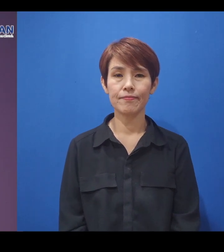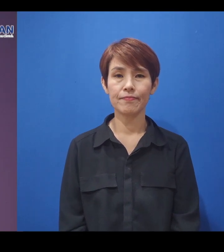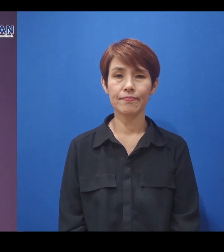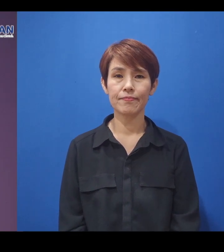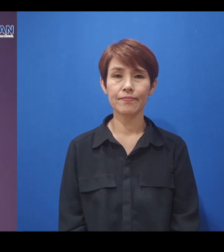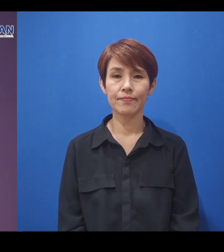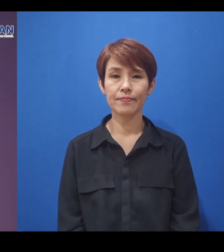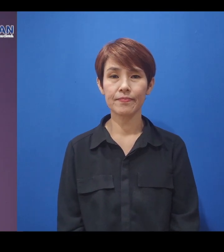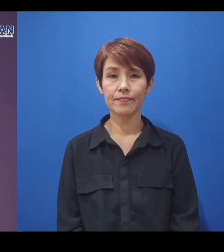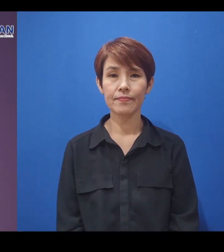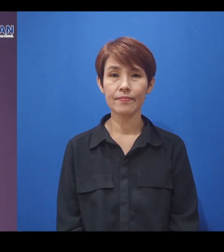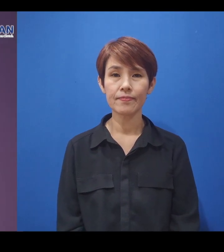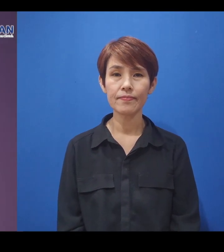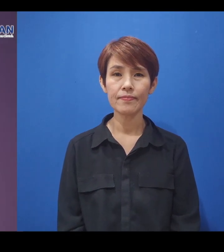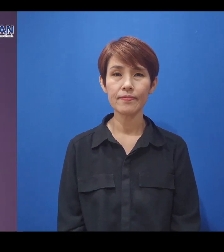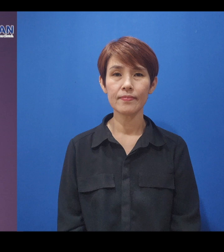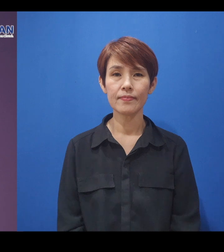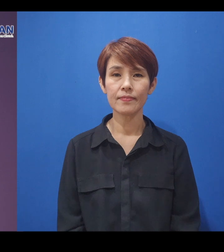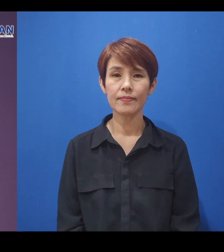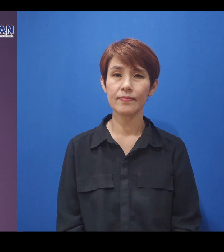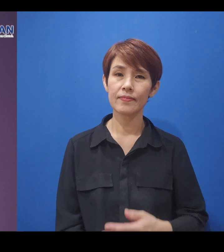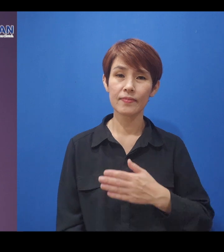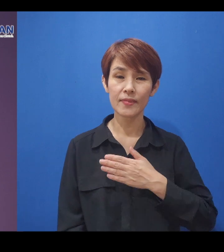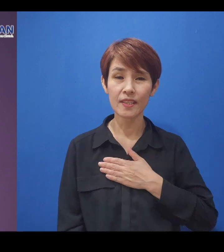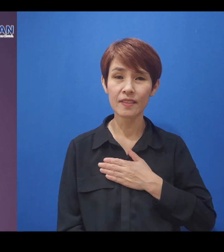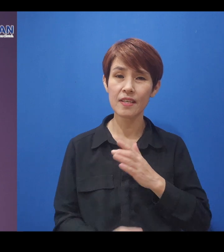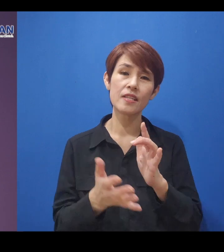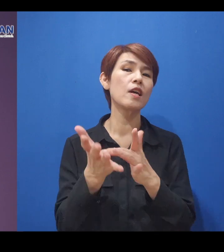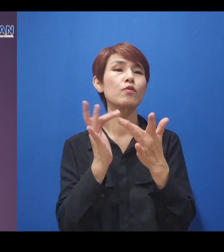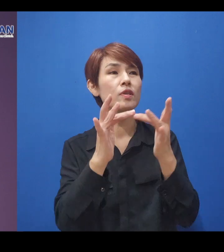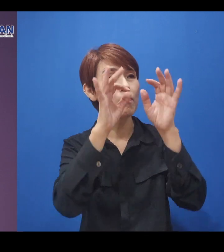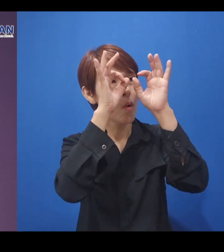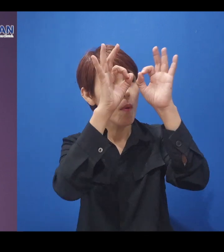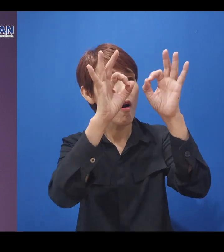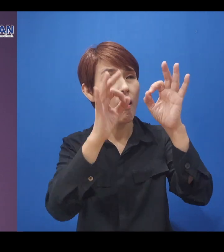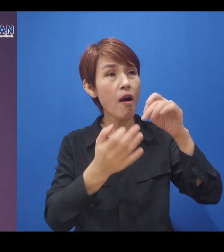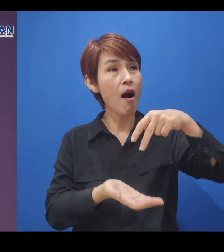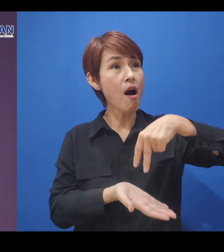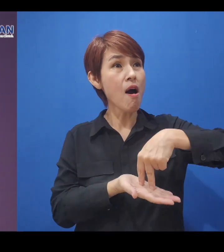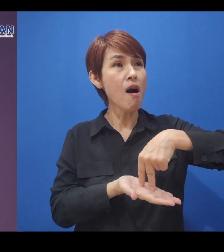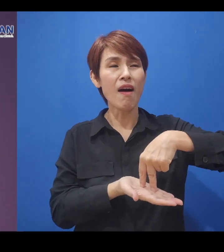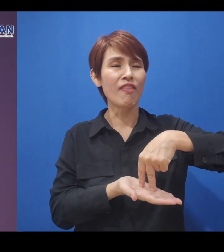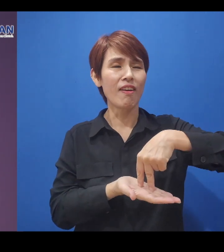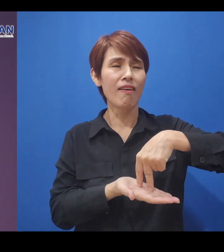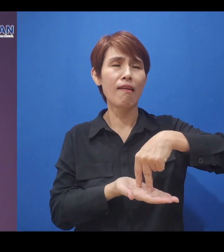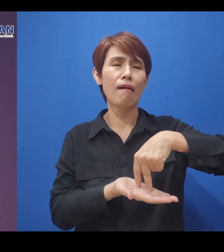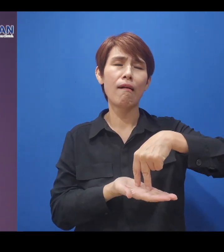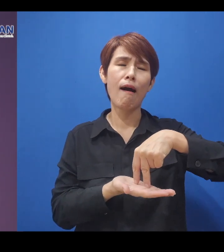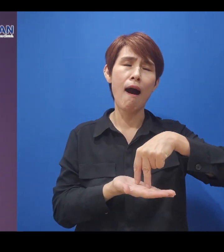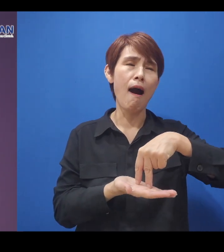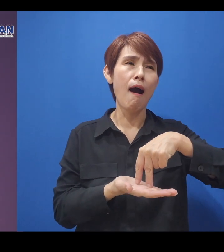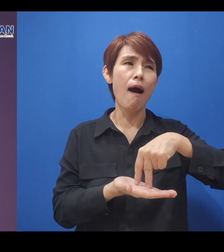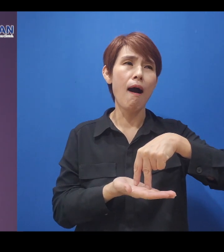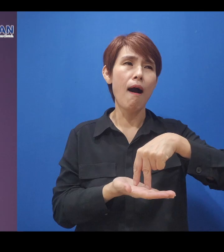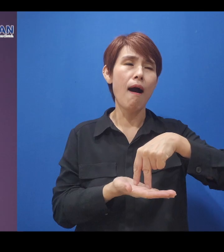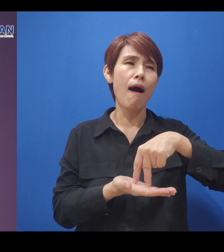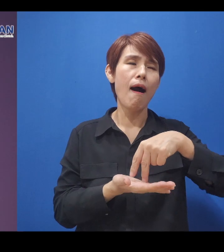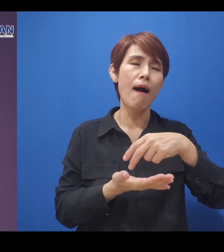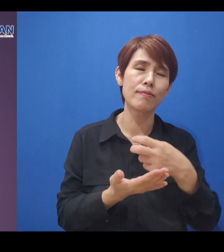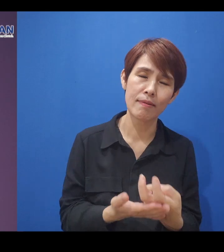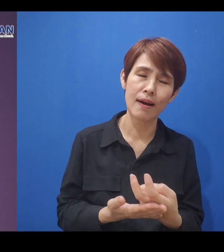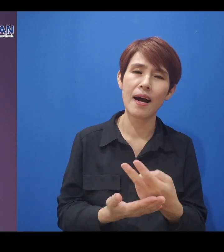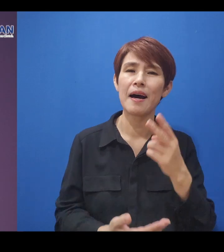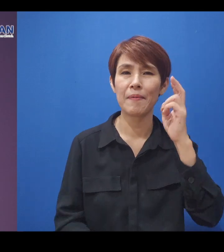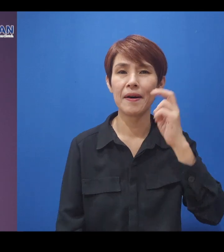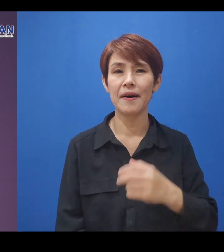나는 그분을 보면 서 있을 수 없어요. 제정신이 아니에요. 쓰러집니다. 그런데 그분은 내게